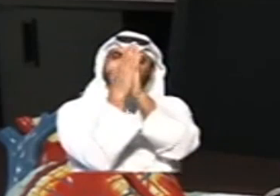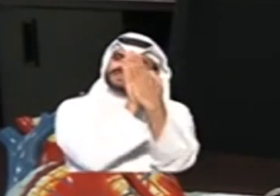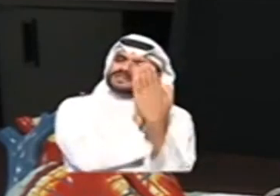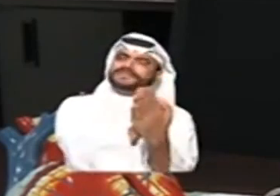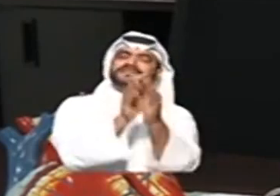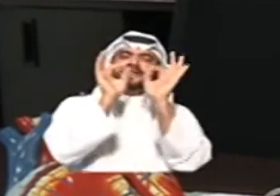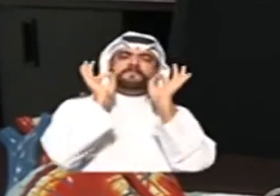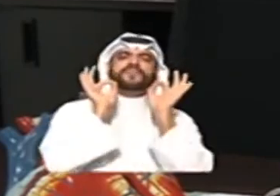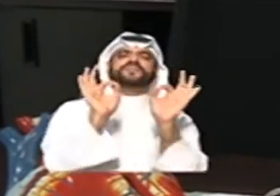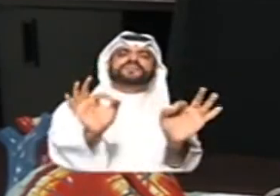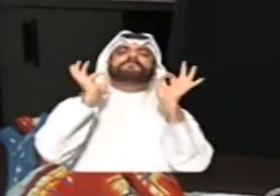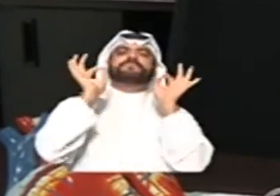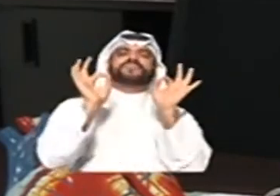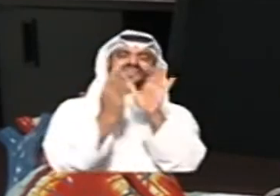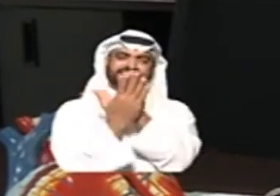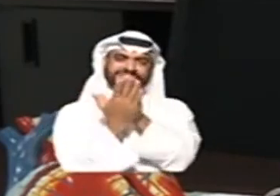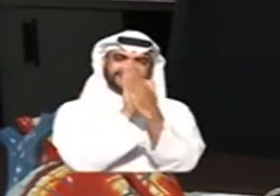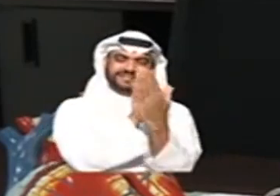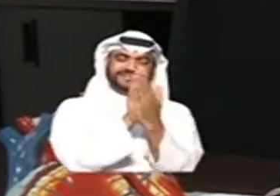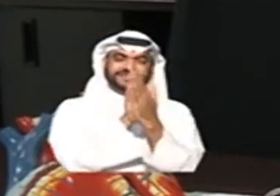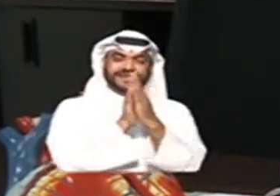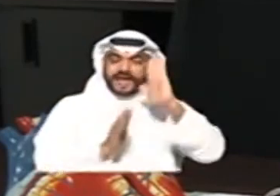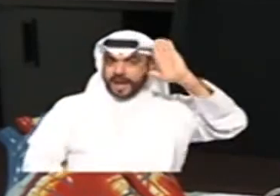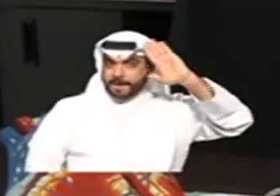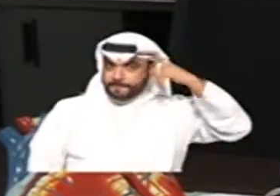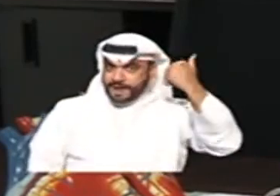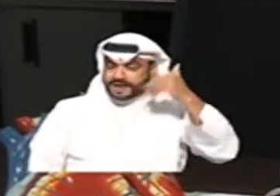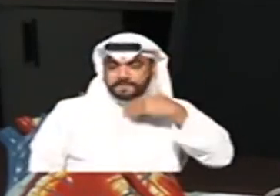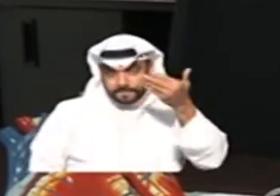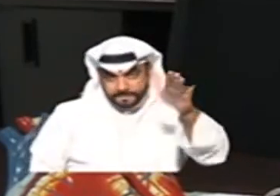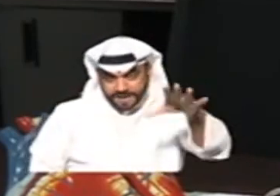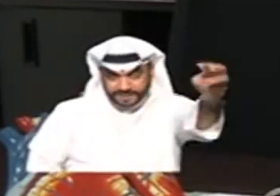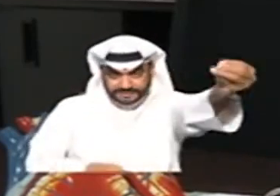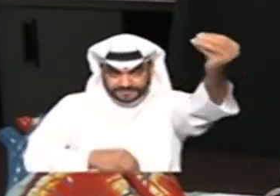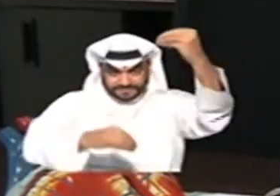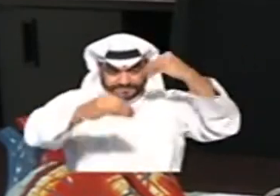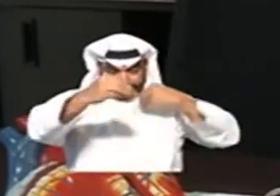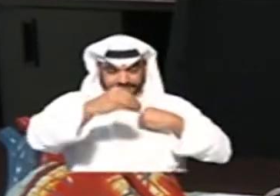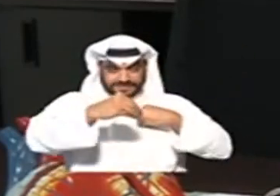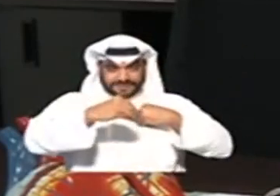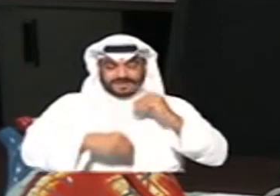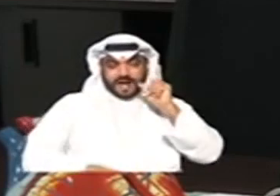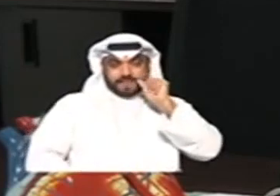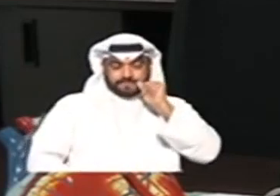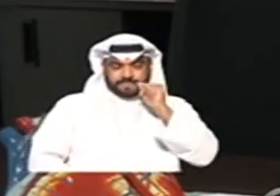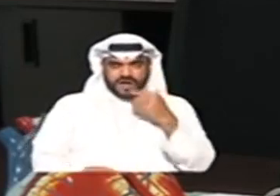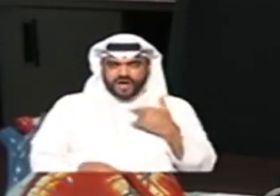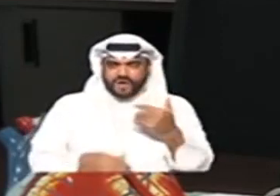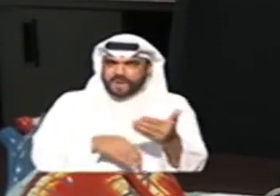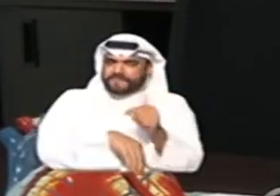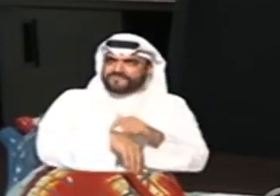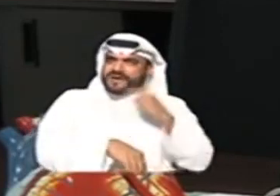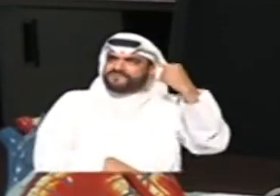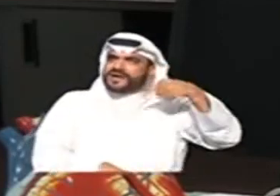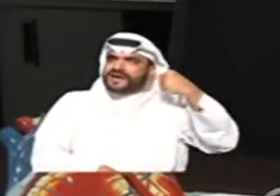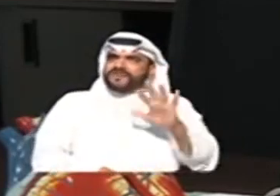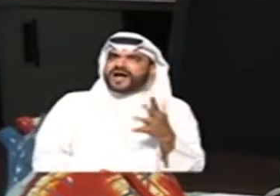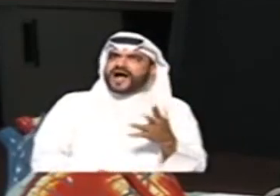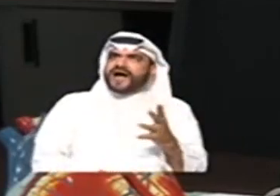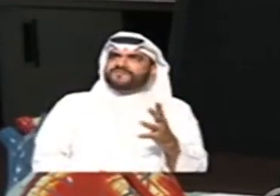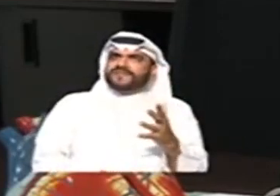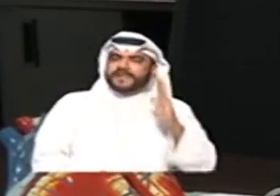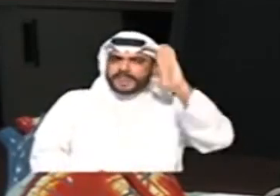الدونر كانت مرأة والريسيبينت رجال، فدائما الواحد بيخاف يركب قلب مرأة قلب رجال لانه قلب المرأة